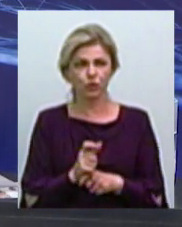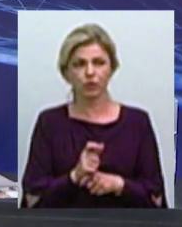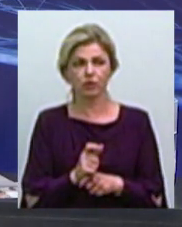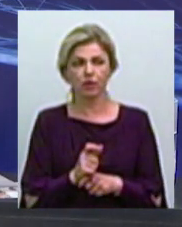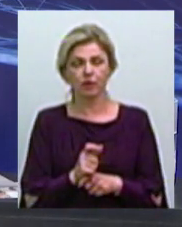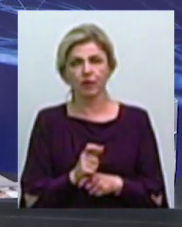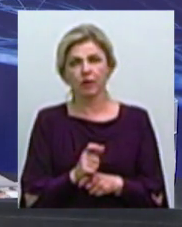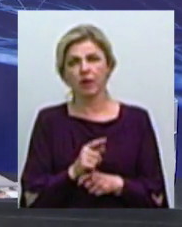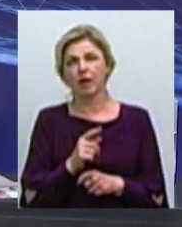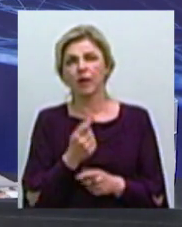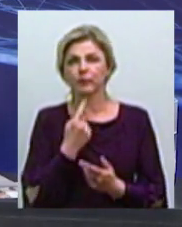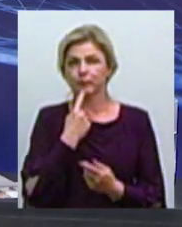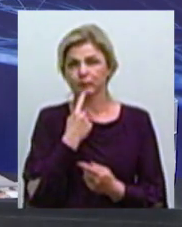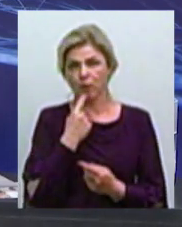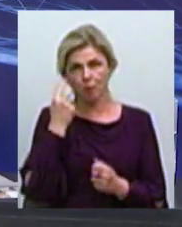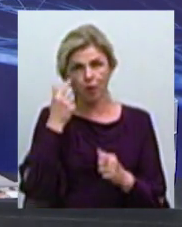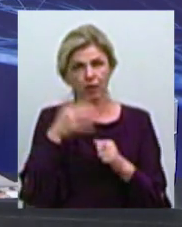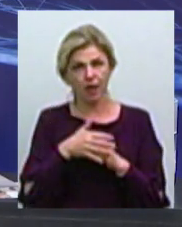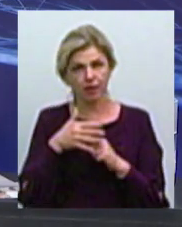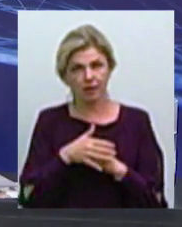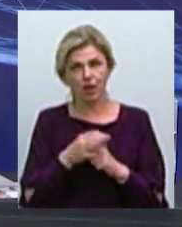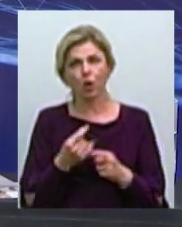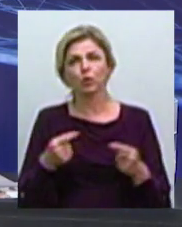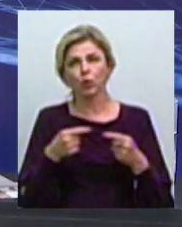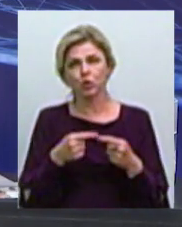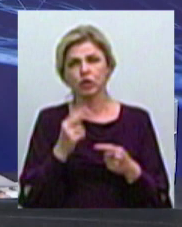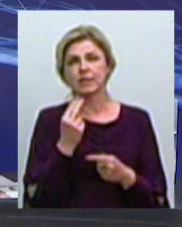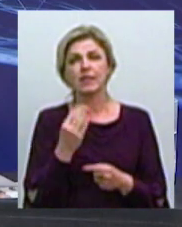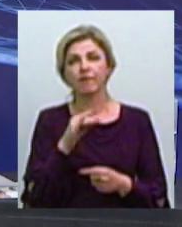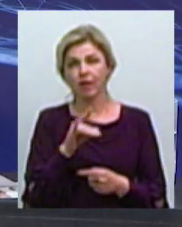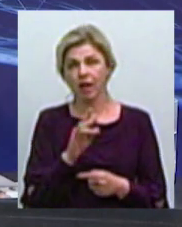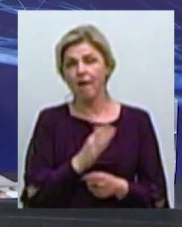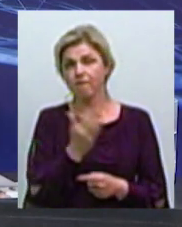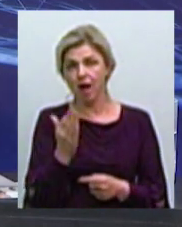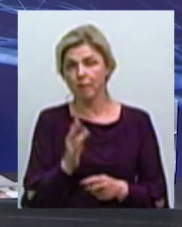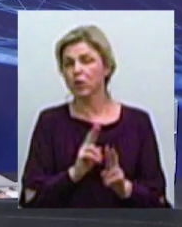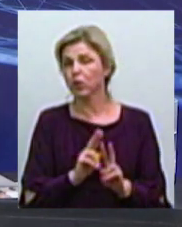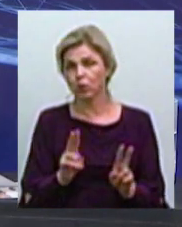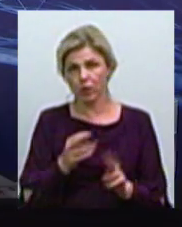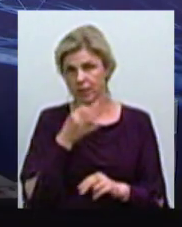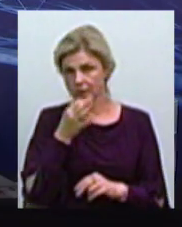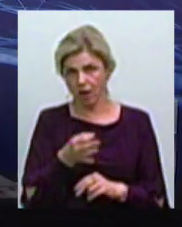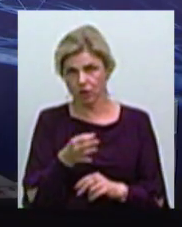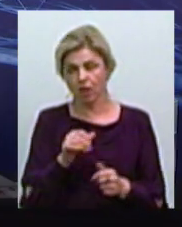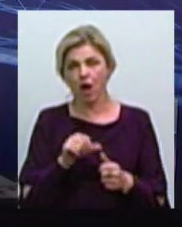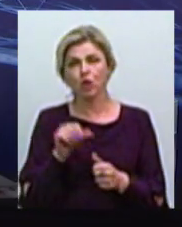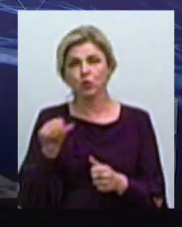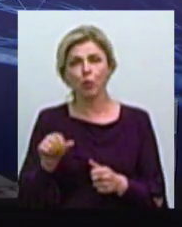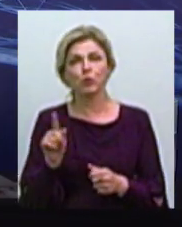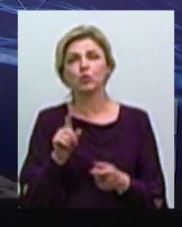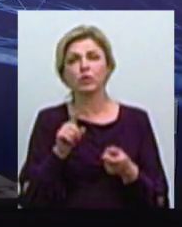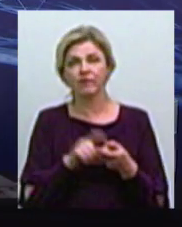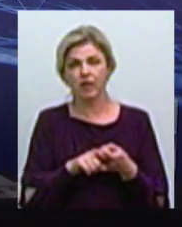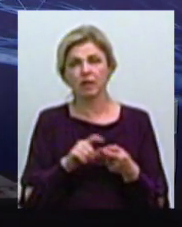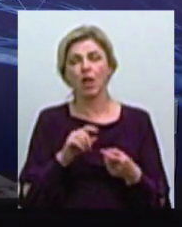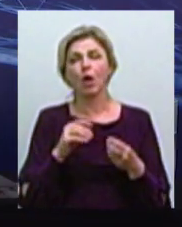дуже відносительне поняття. І точні цифри вам ніхто не скаже, особливо те, що стосується проблеми торгівлі людьми